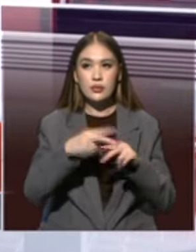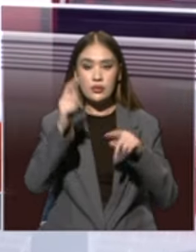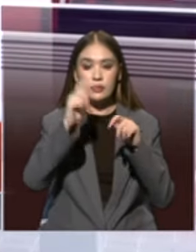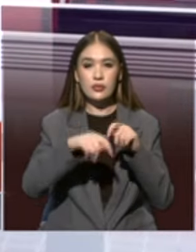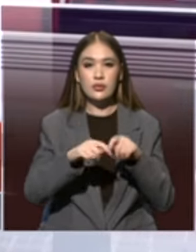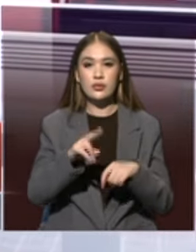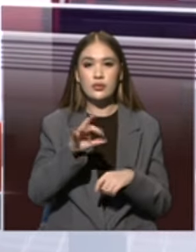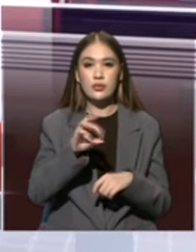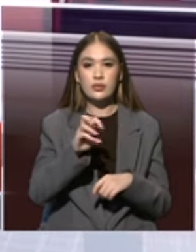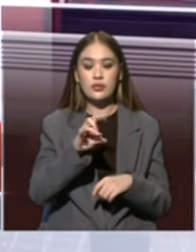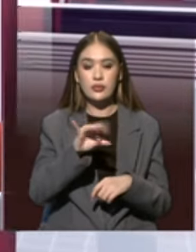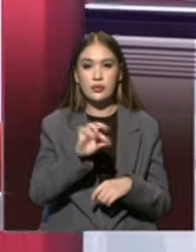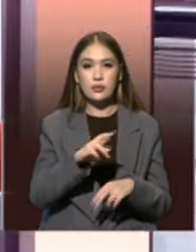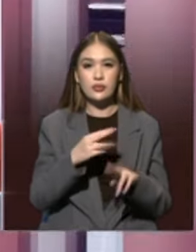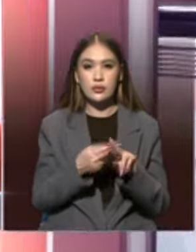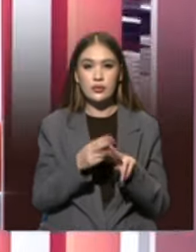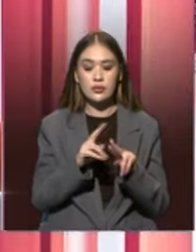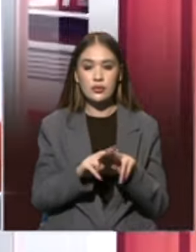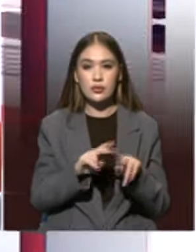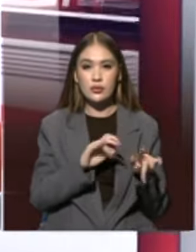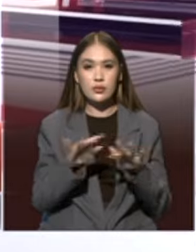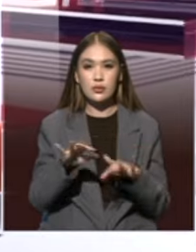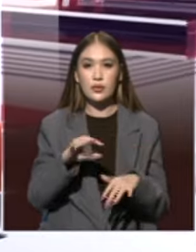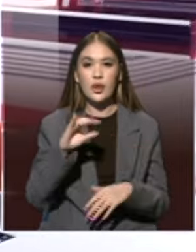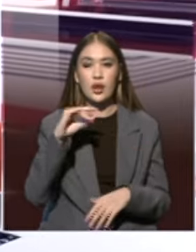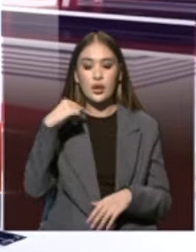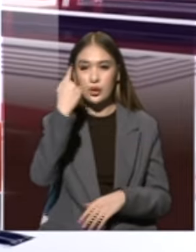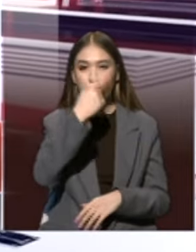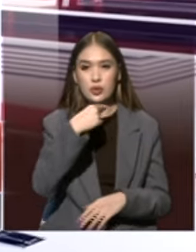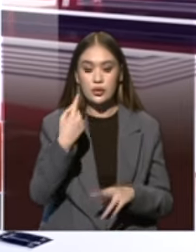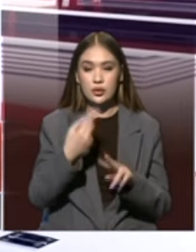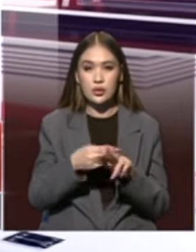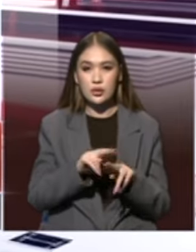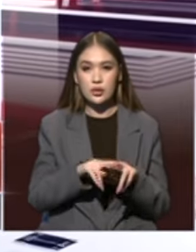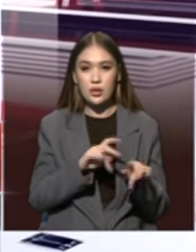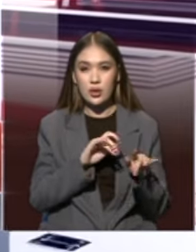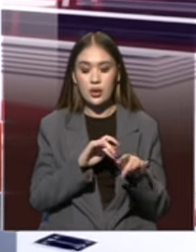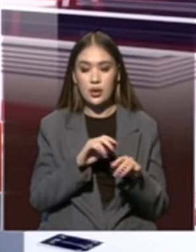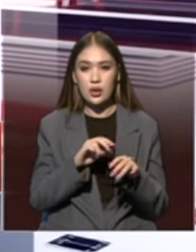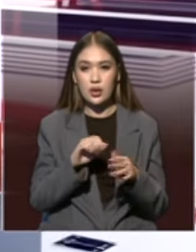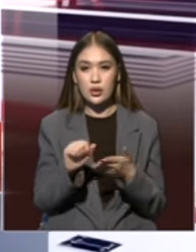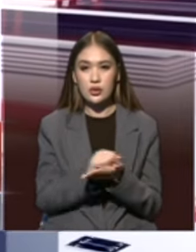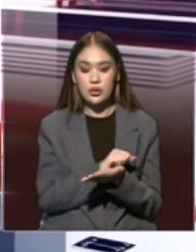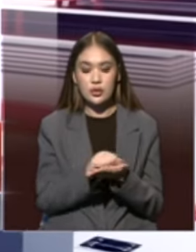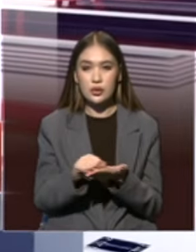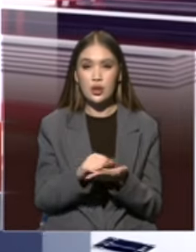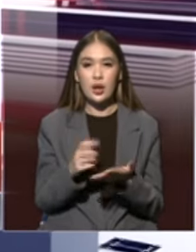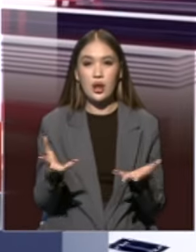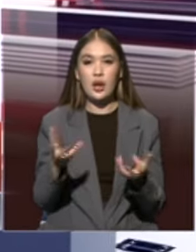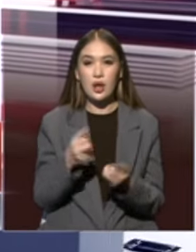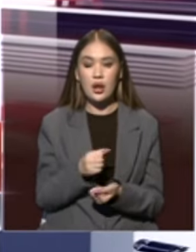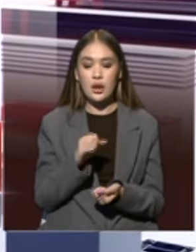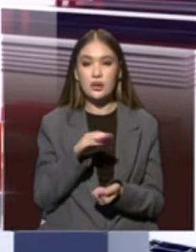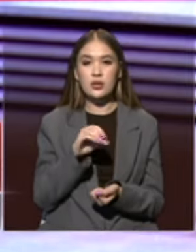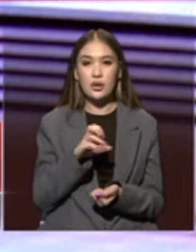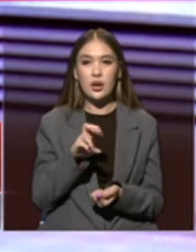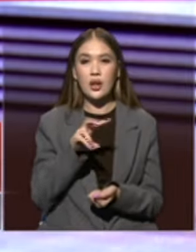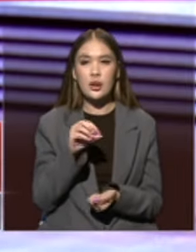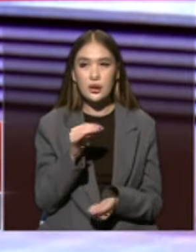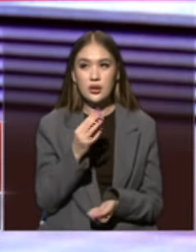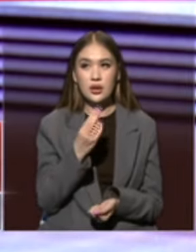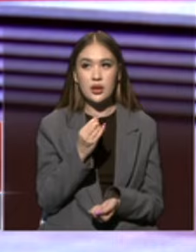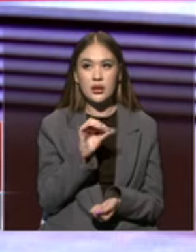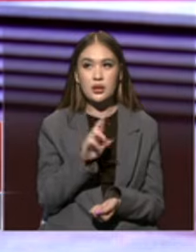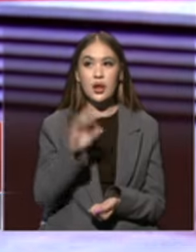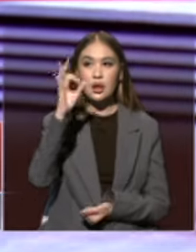деген аккредитованный юридическое лицо дейміз, бұл кәдімгідей өзінің заңнама аясында алынған аттестаты мен лицензиясының аясында